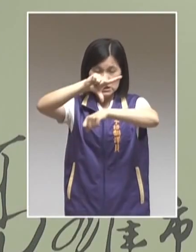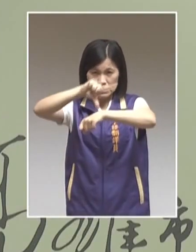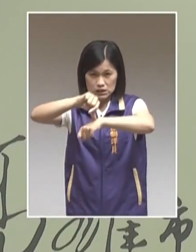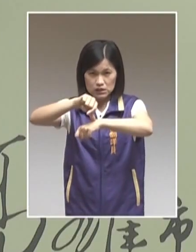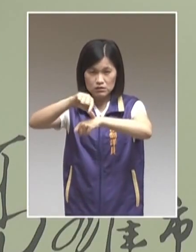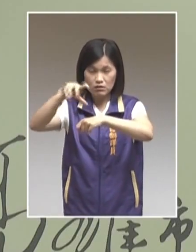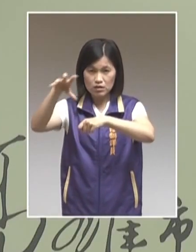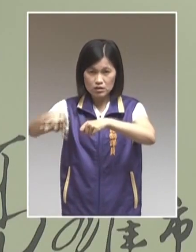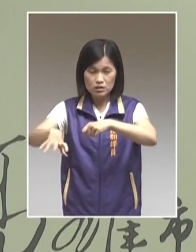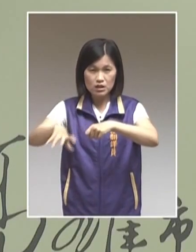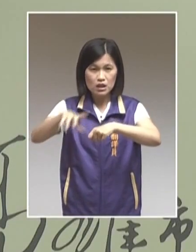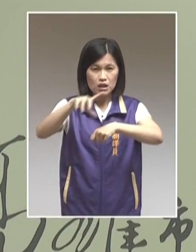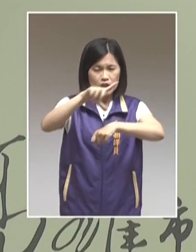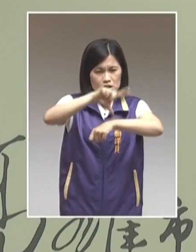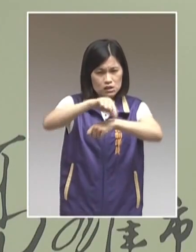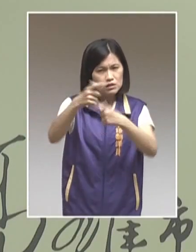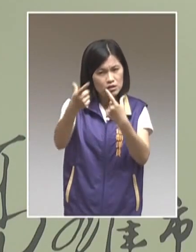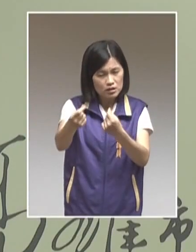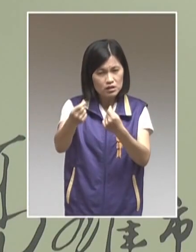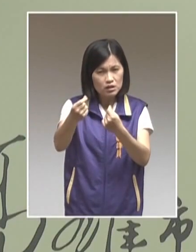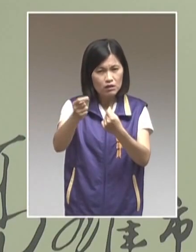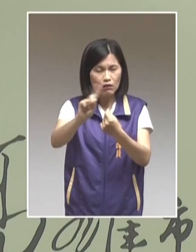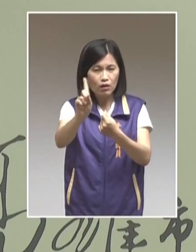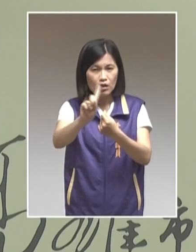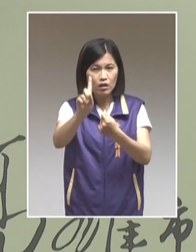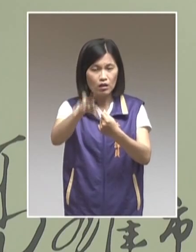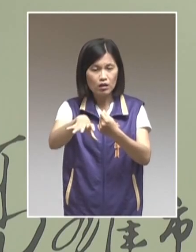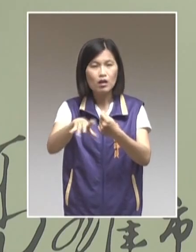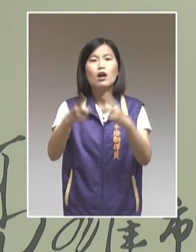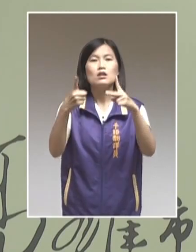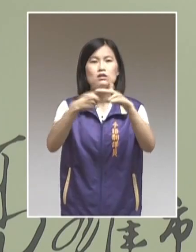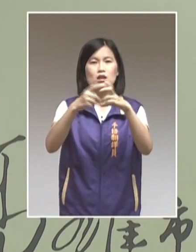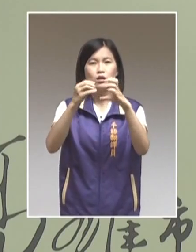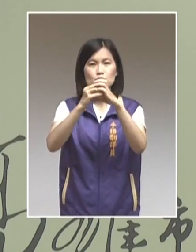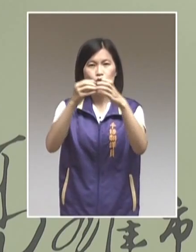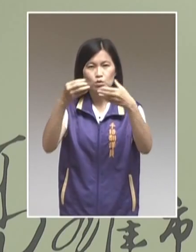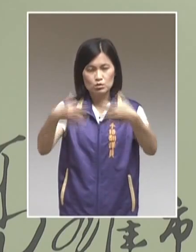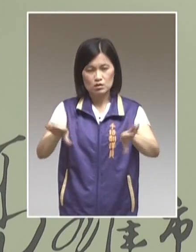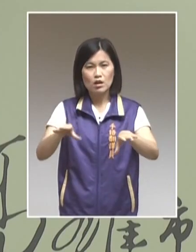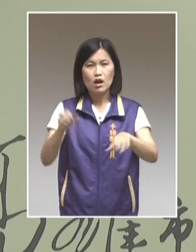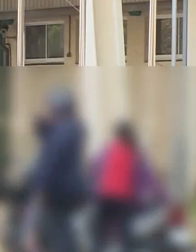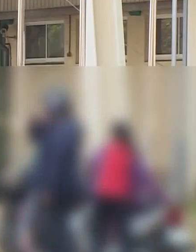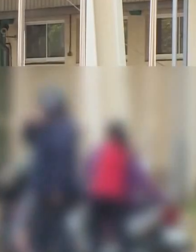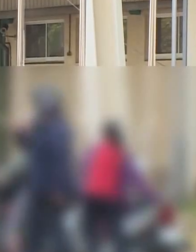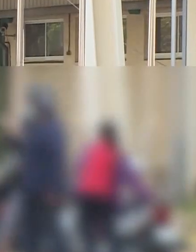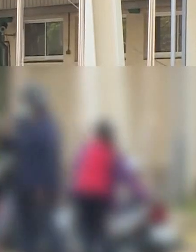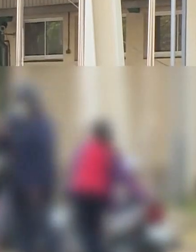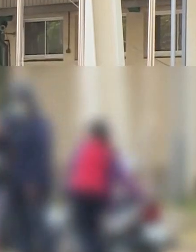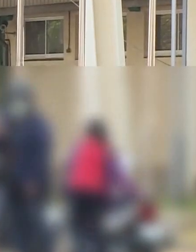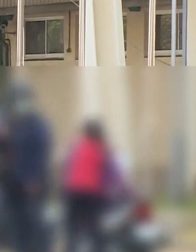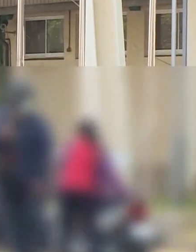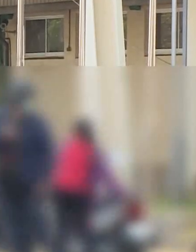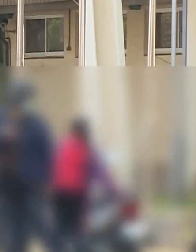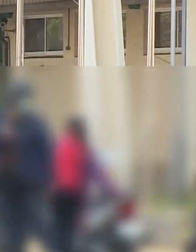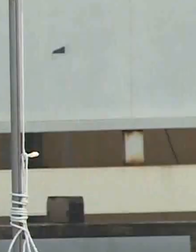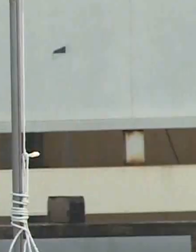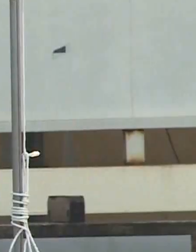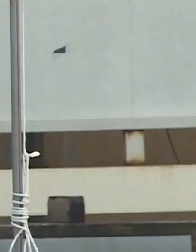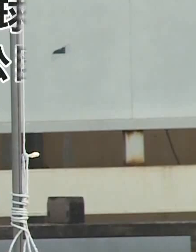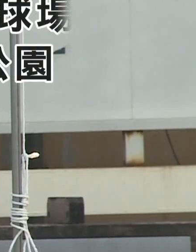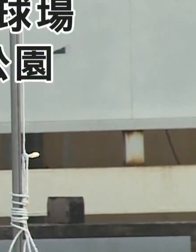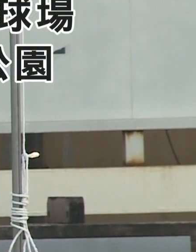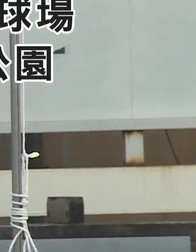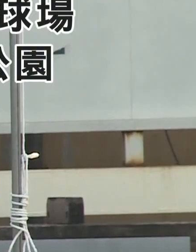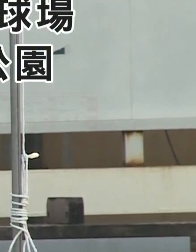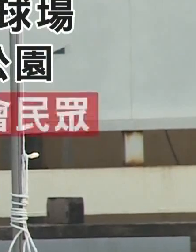间点有重叠的，大概就是在小巨蛋。当然小巨蛋这个不能排除， 是否紧急加开筛检站，请